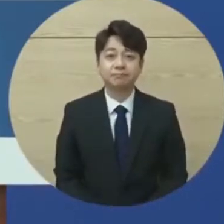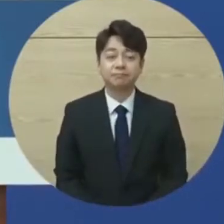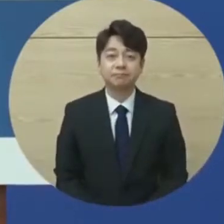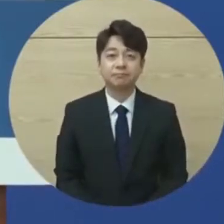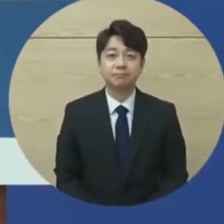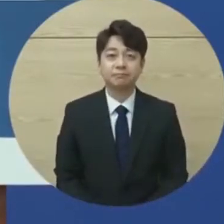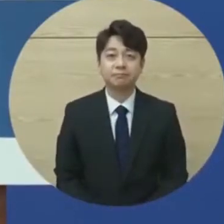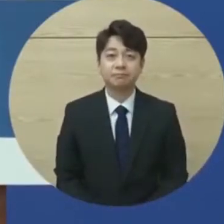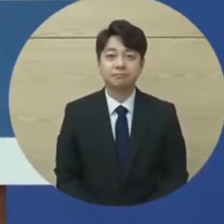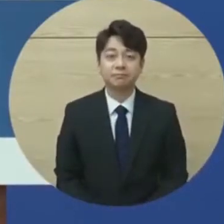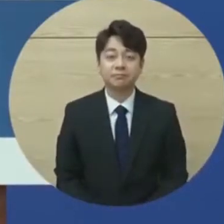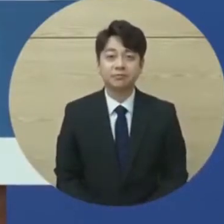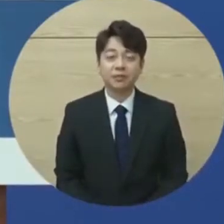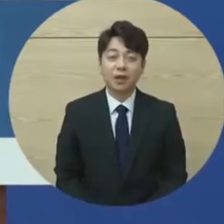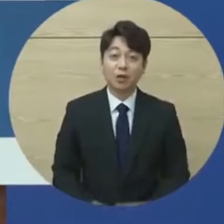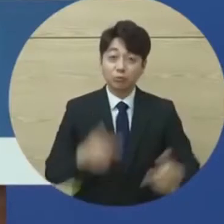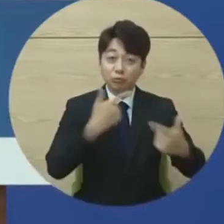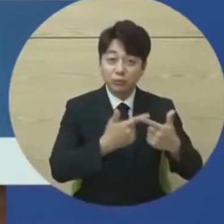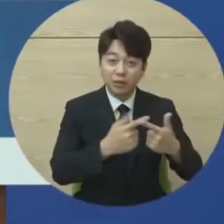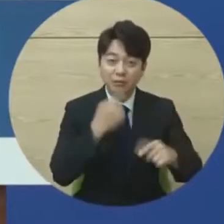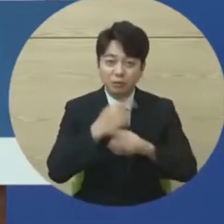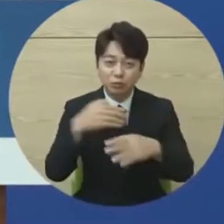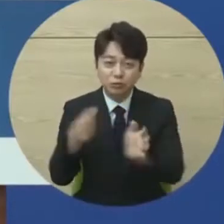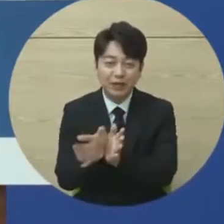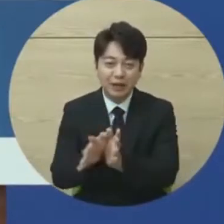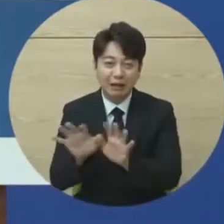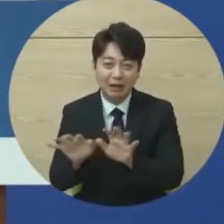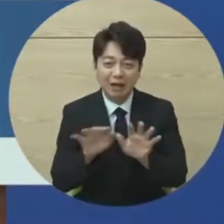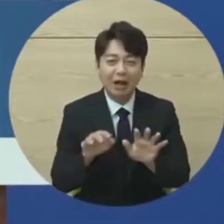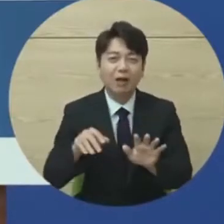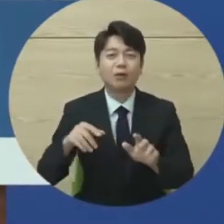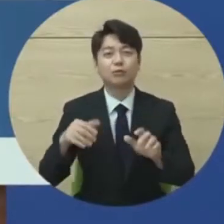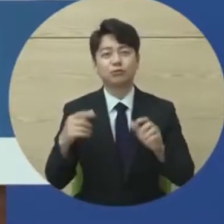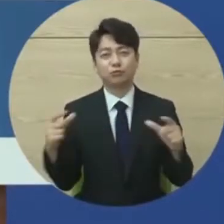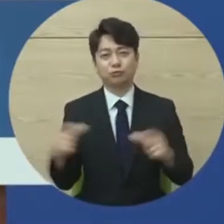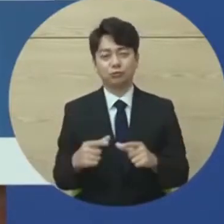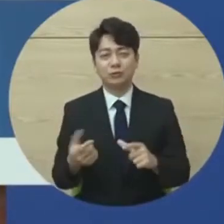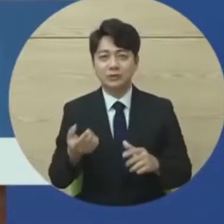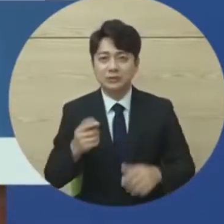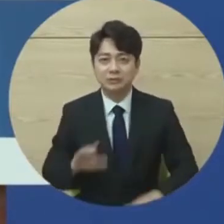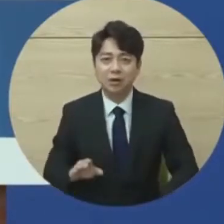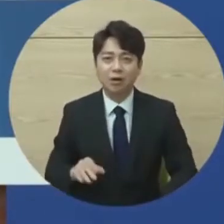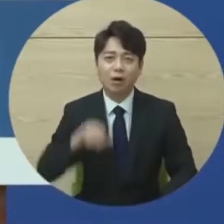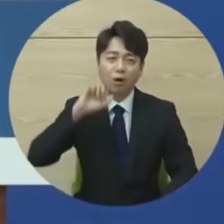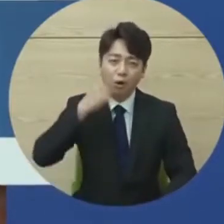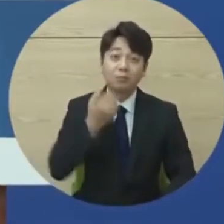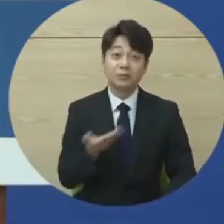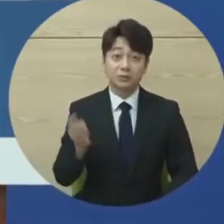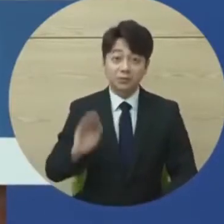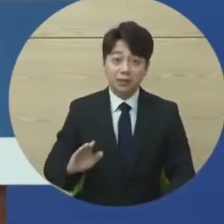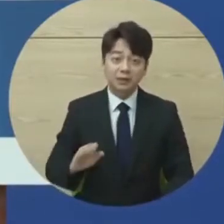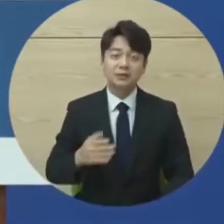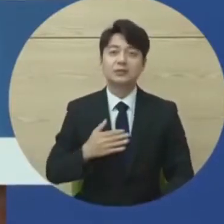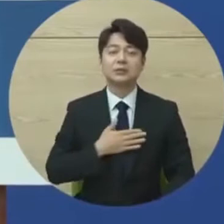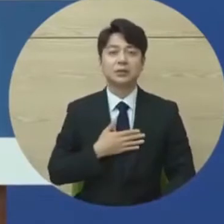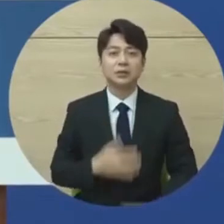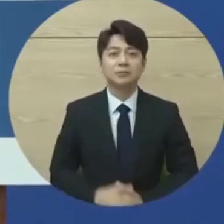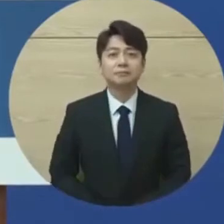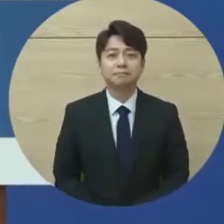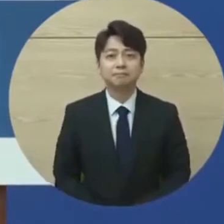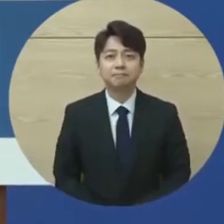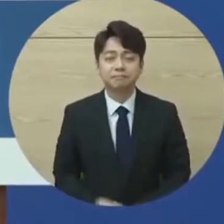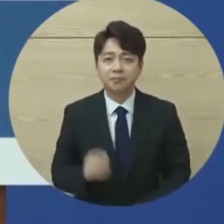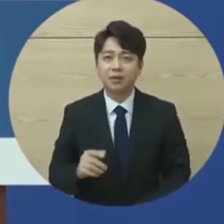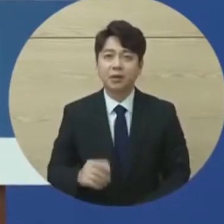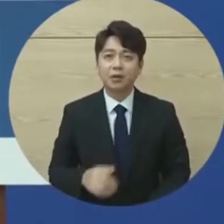민주당의 험지 부산에서 민주당으로 살아가는 것이 얼마나 힘드십니까? 작년 3월 화성을 지역의